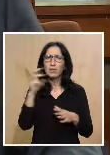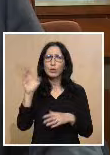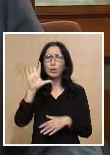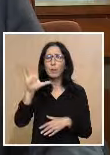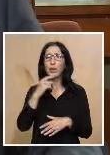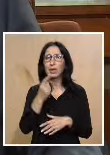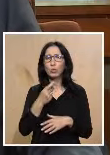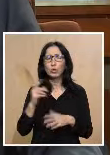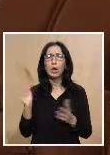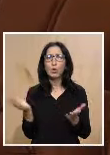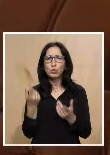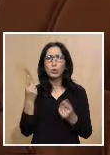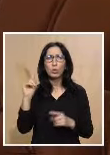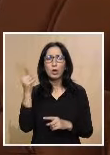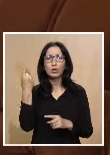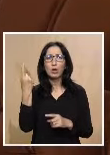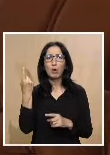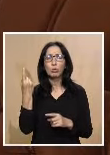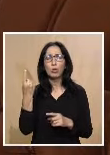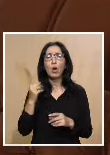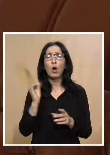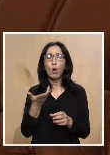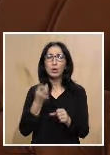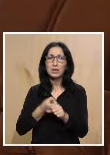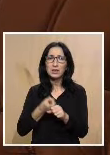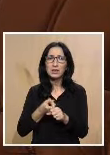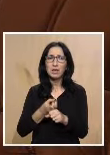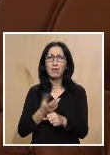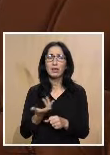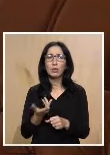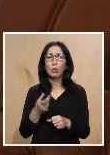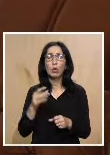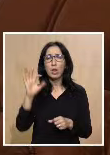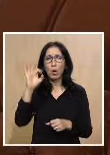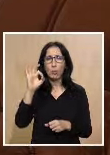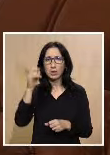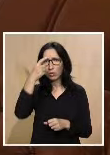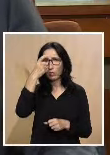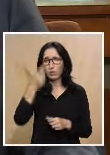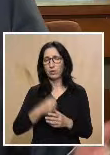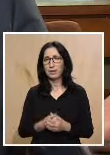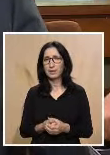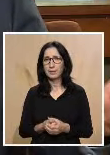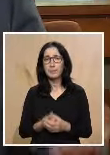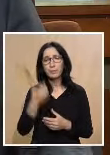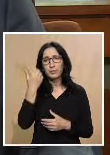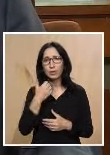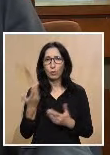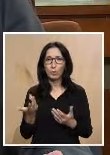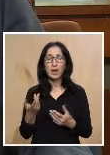От самото начало? Почти от създаването на Образцов Чифлик.